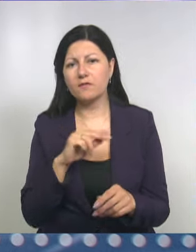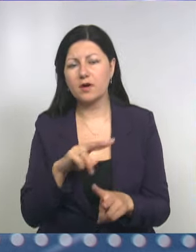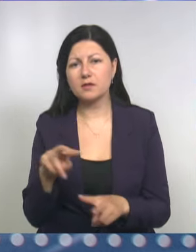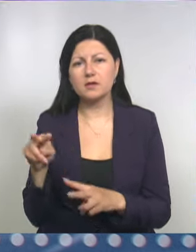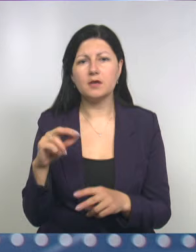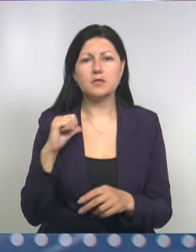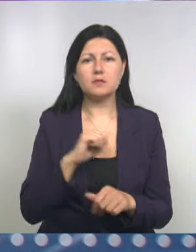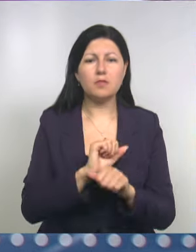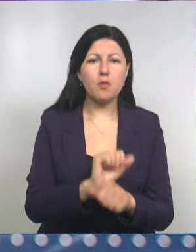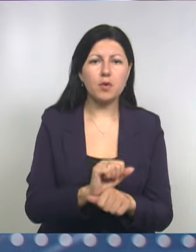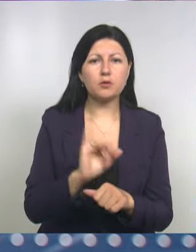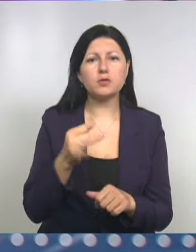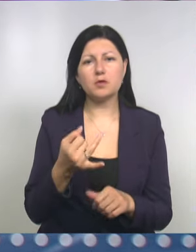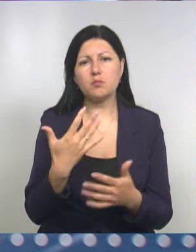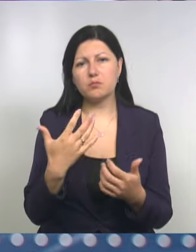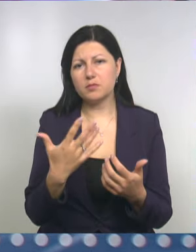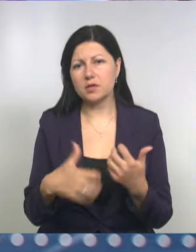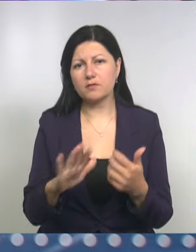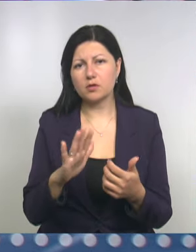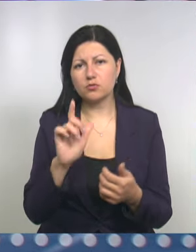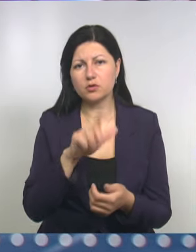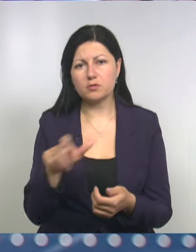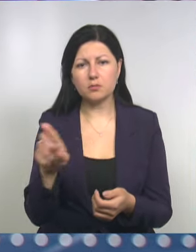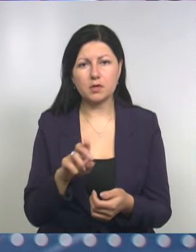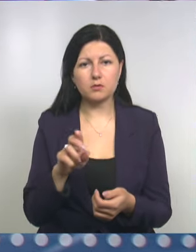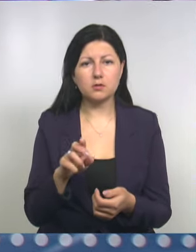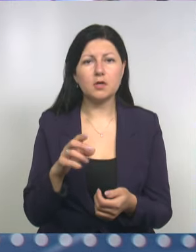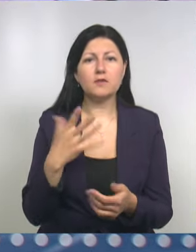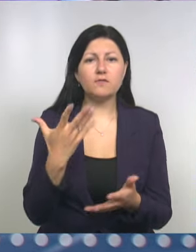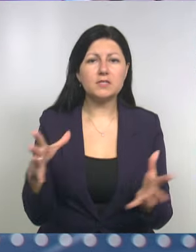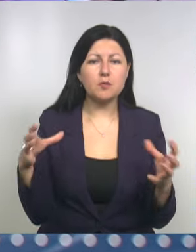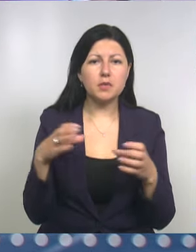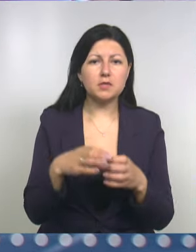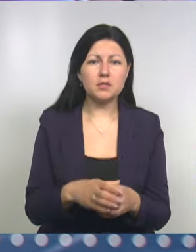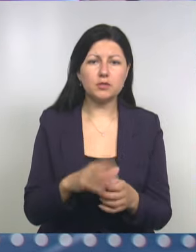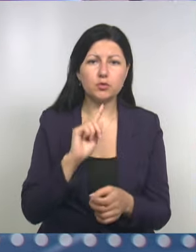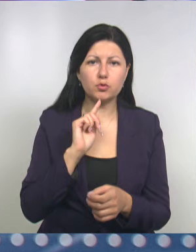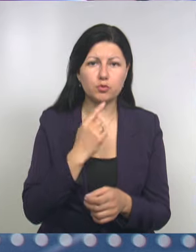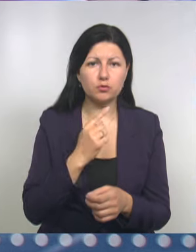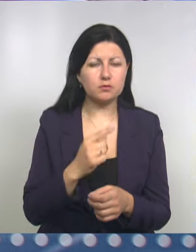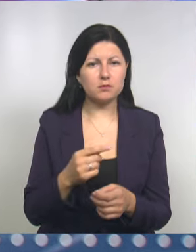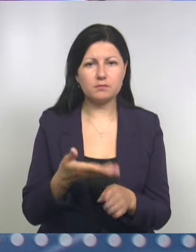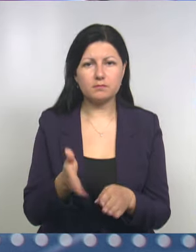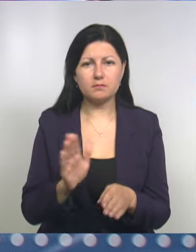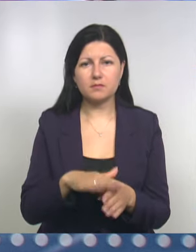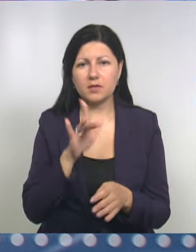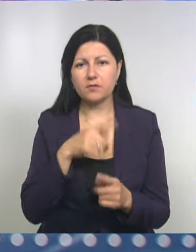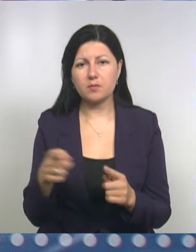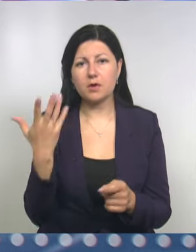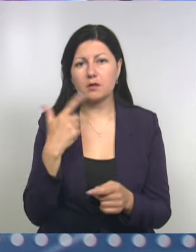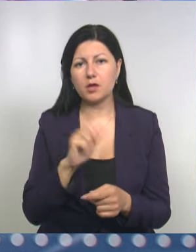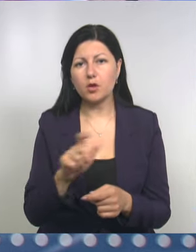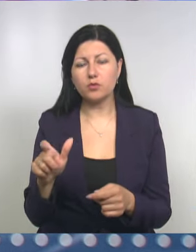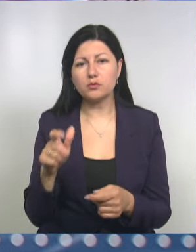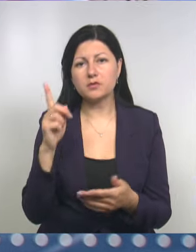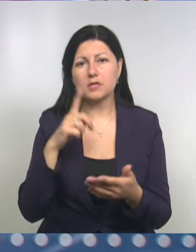территориальной самообороны и просто неравнодушные белгородцы. Все объединились в трудные для всего региона часы, когда люди с надеждой ждали, что